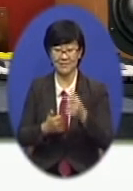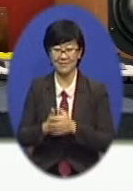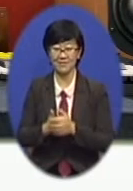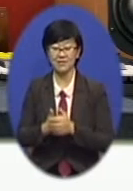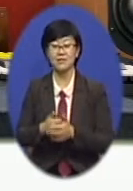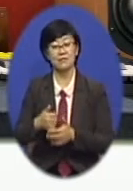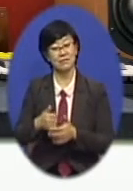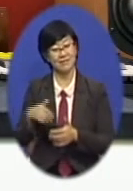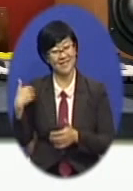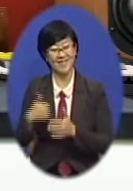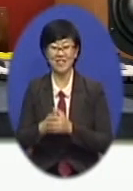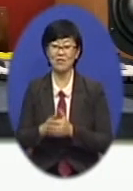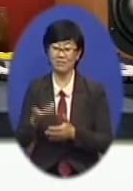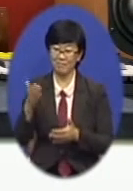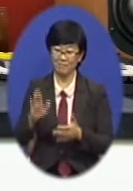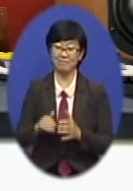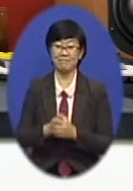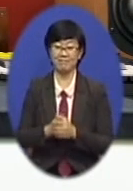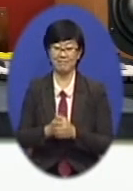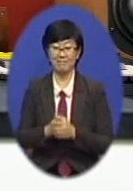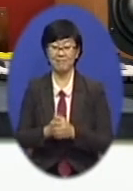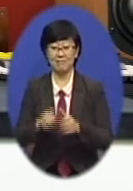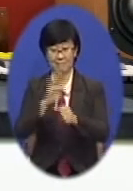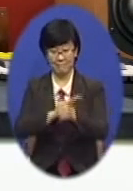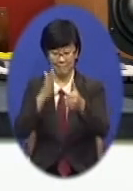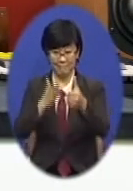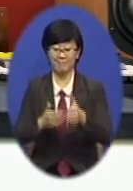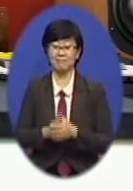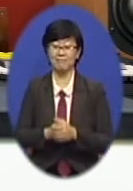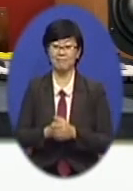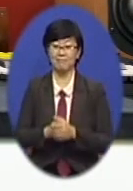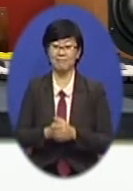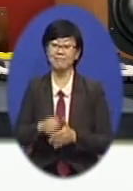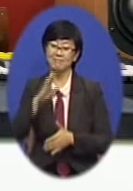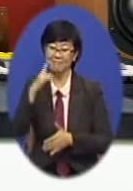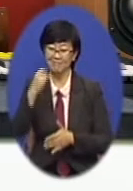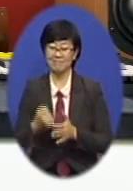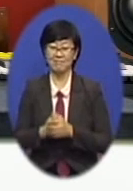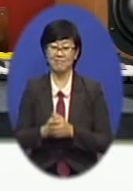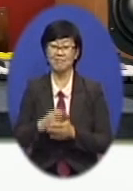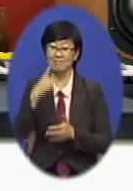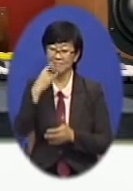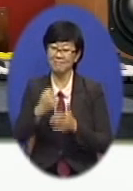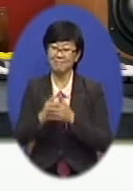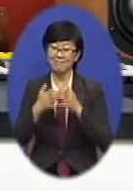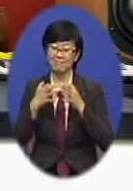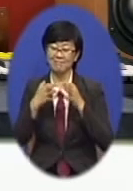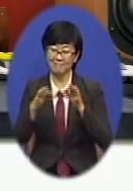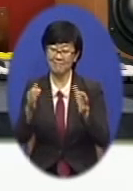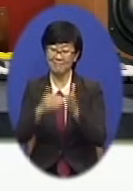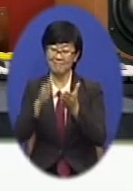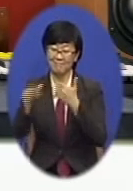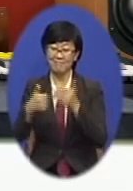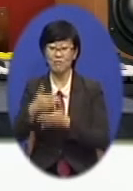글쎄요, 잘 모르겠어요. 그래요. 노래 잘 불러주시고 친정 엄마에게 네. 엄마 저 불렀으니까 이따 제